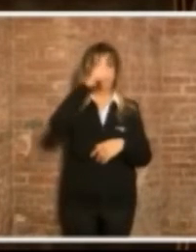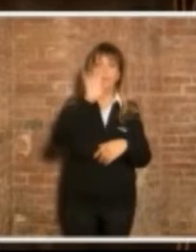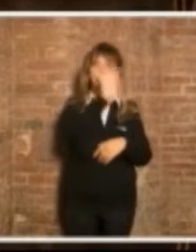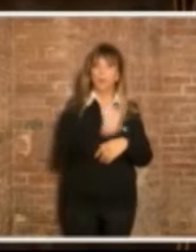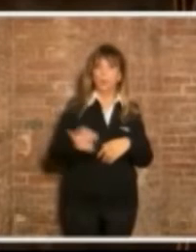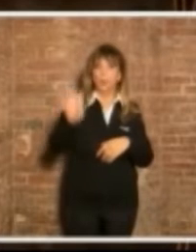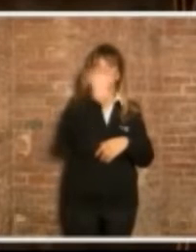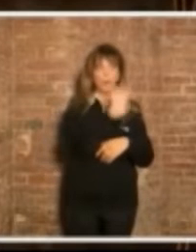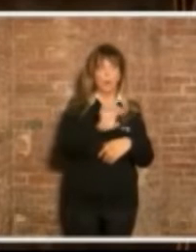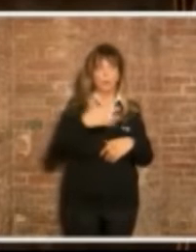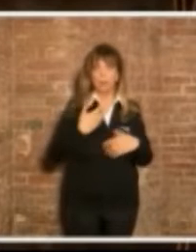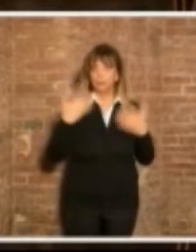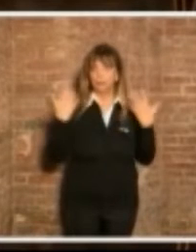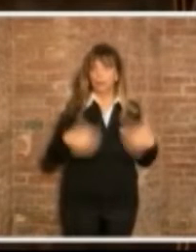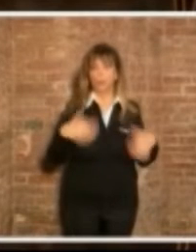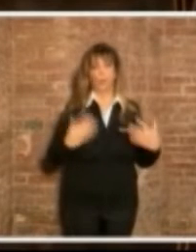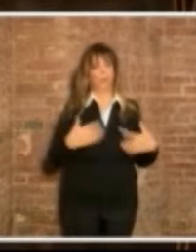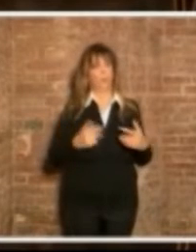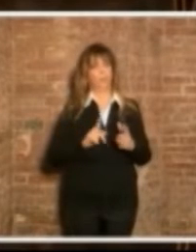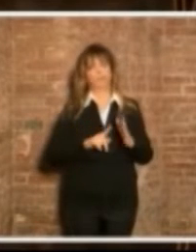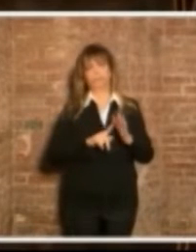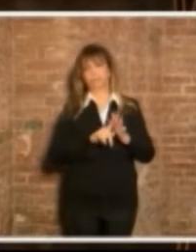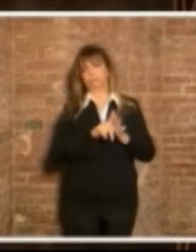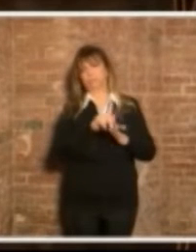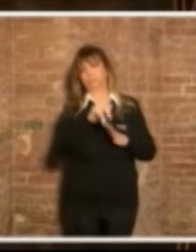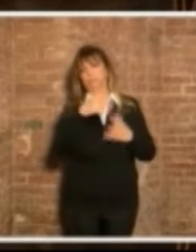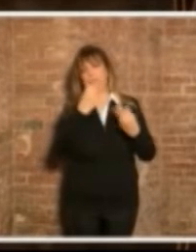L'Europa è investita da una nuova ondata di contagi